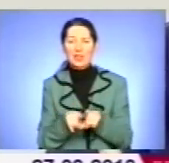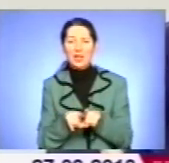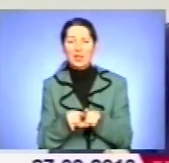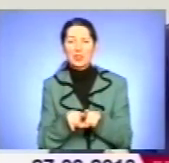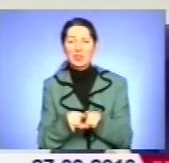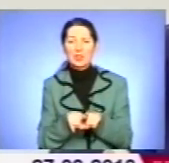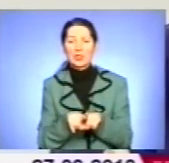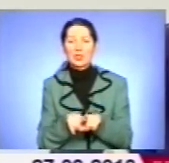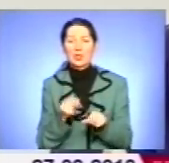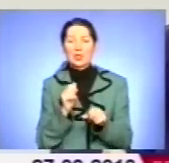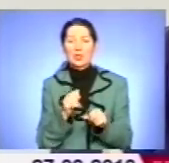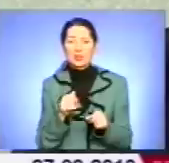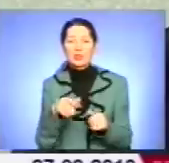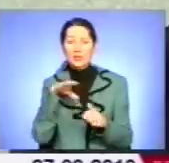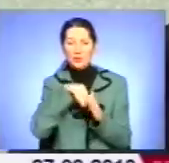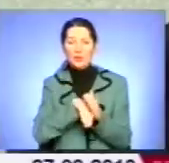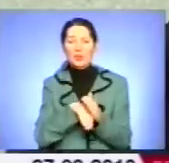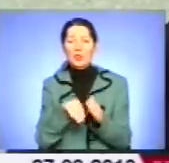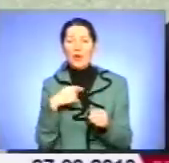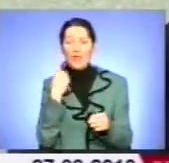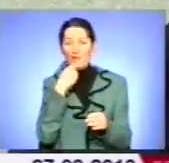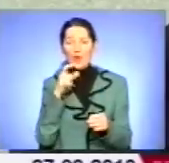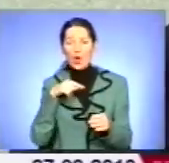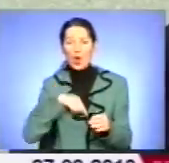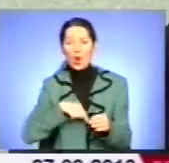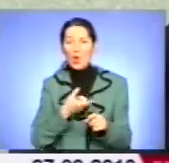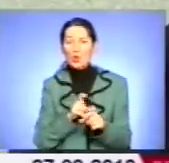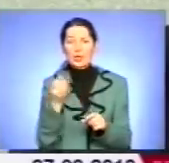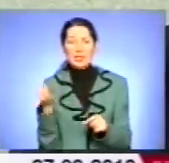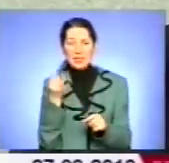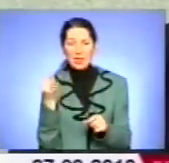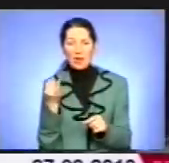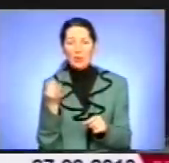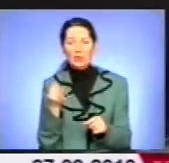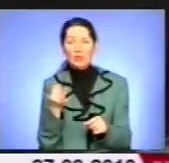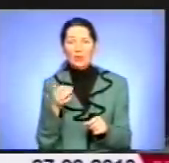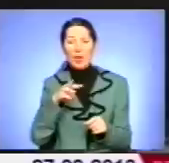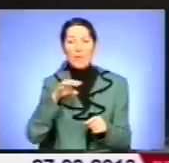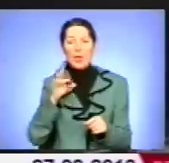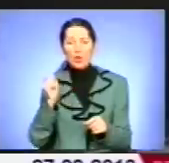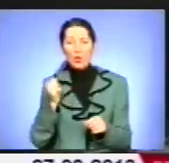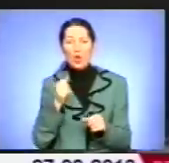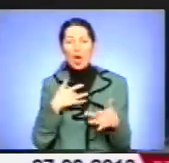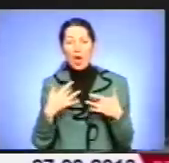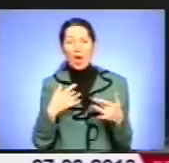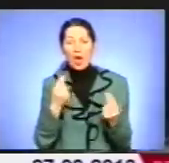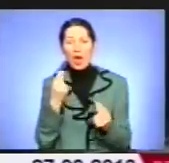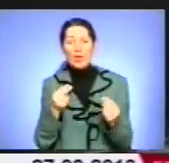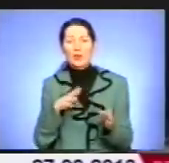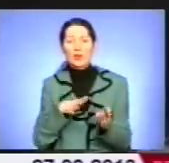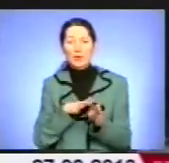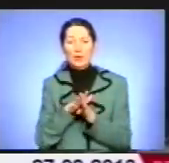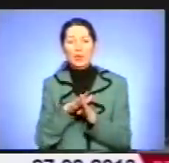Ну, а так вклинитись в роль дуже цікаво. А Богдан Манюк, граючи у виставах, втілює дитячі мрії. Чоловік з юного віку захоплюється